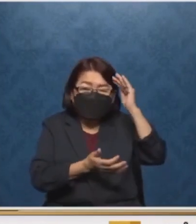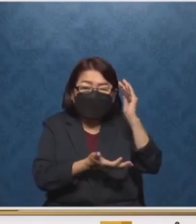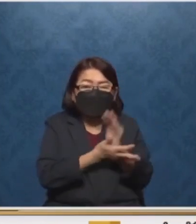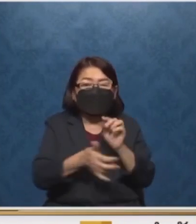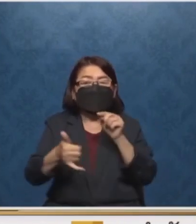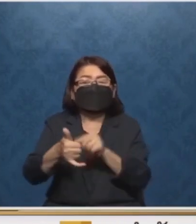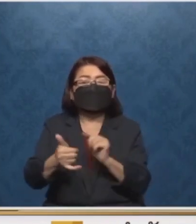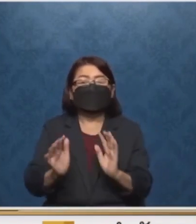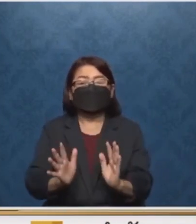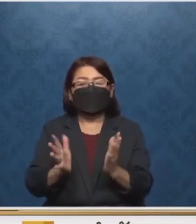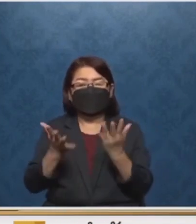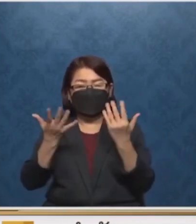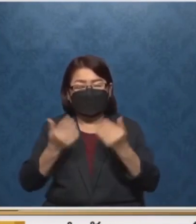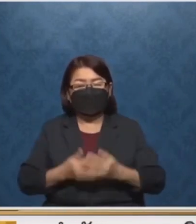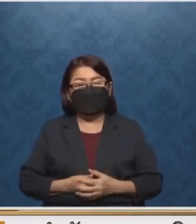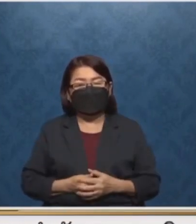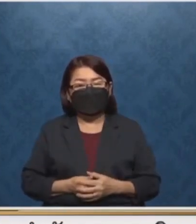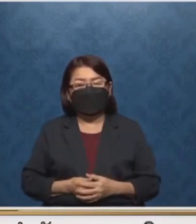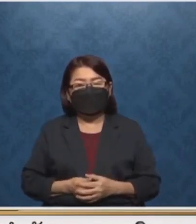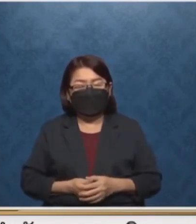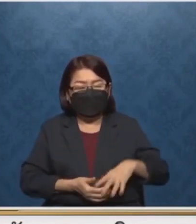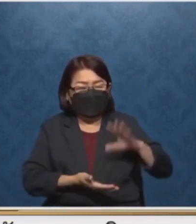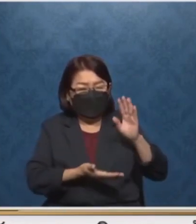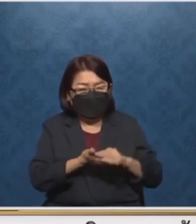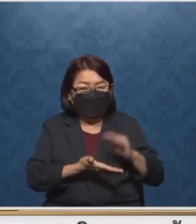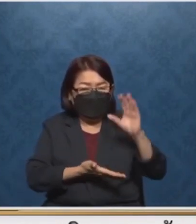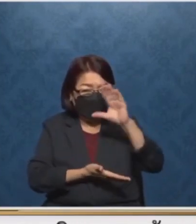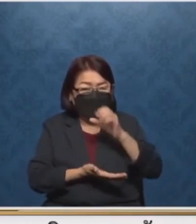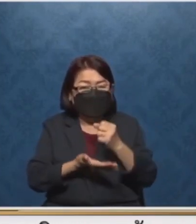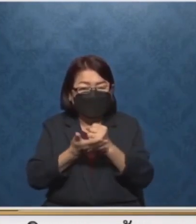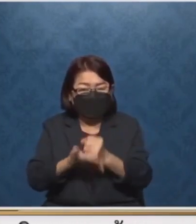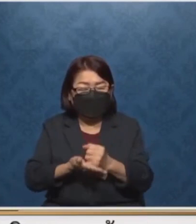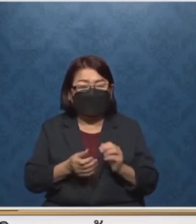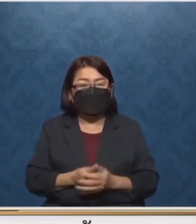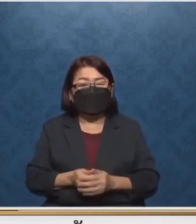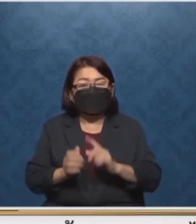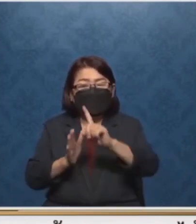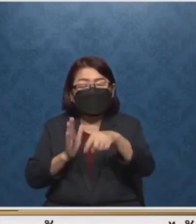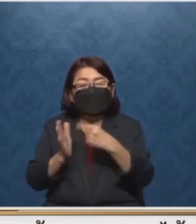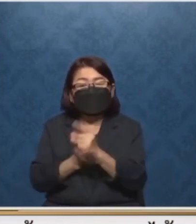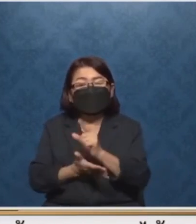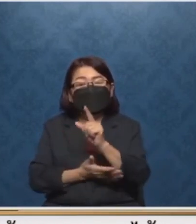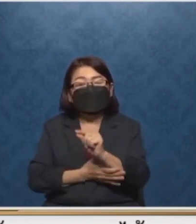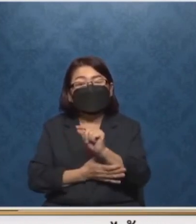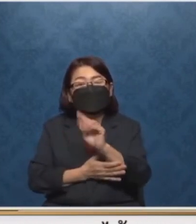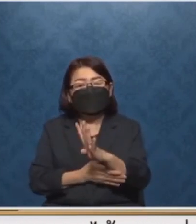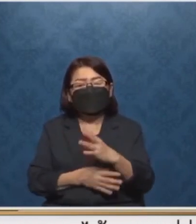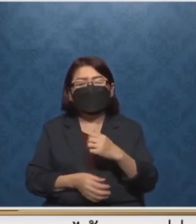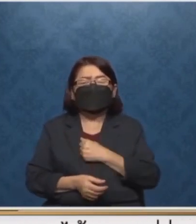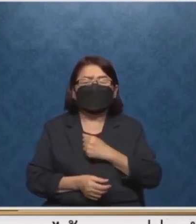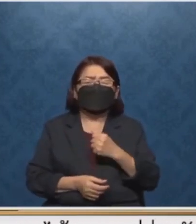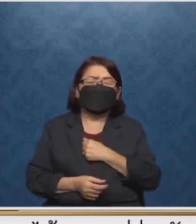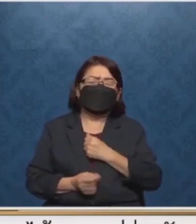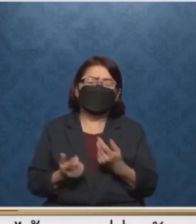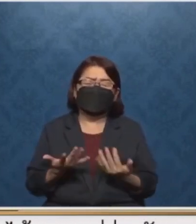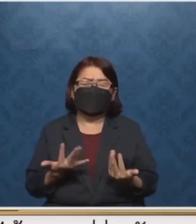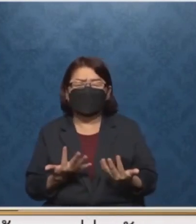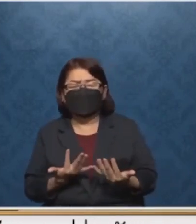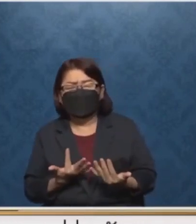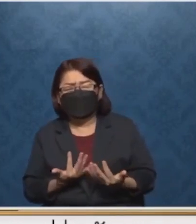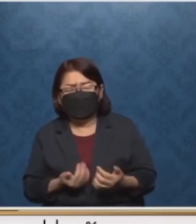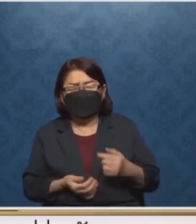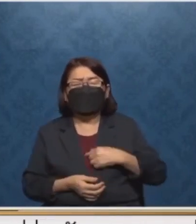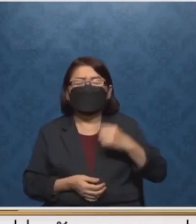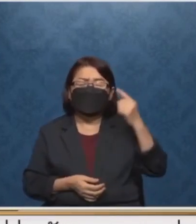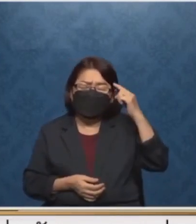ะว่าให้ดำเนินคดีเรื่องคนหายค่ะท่านประธานคะ24ชั่วโมงแห่งการรอคอยเราก็ได้ทราบรสชาติ